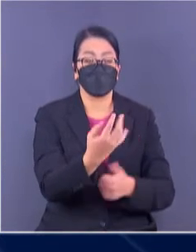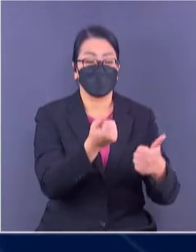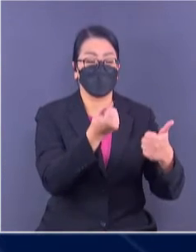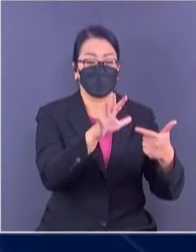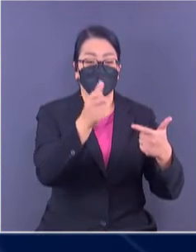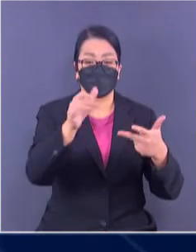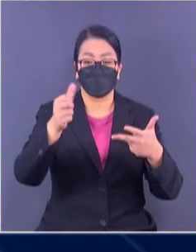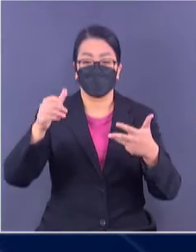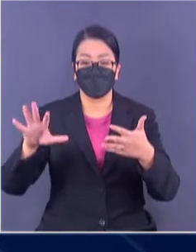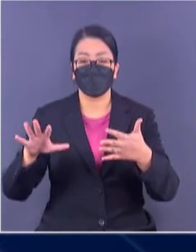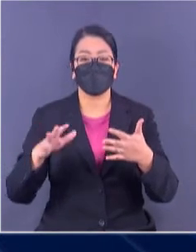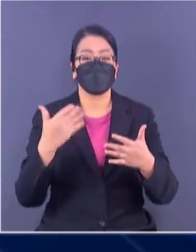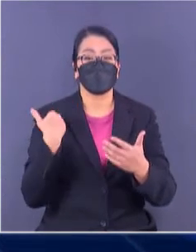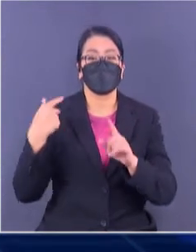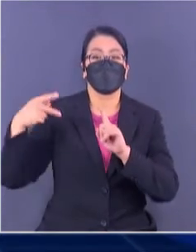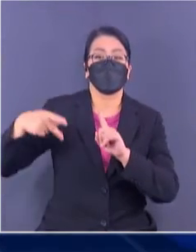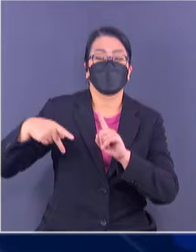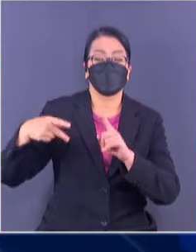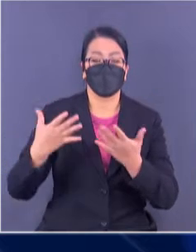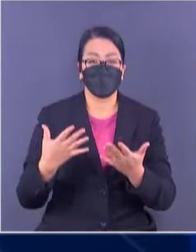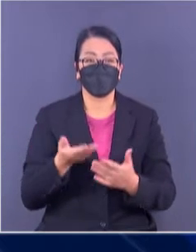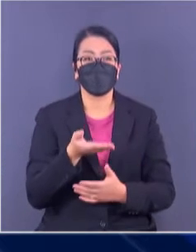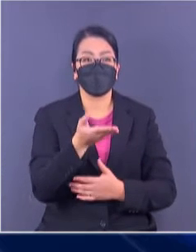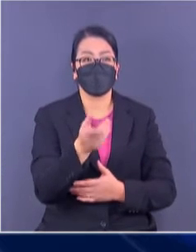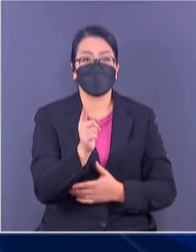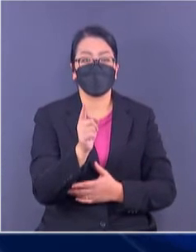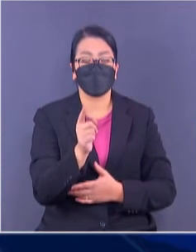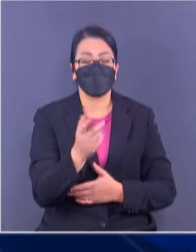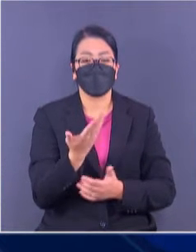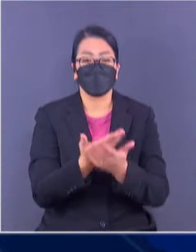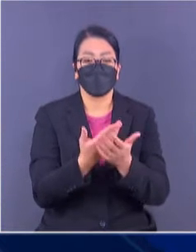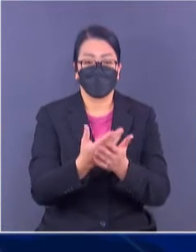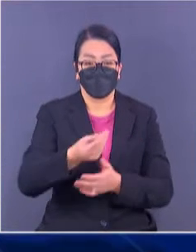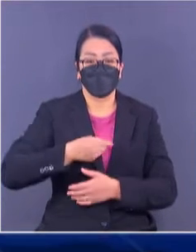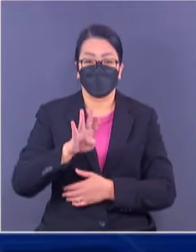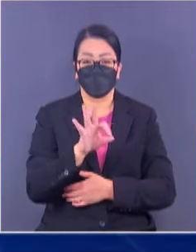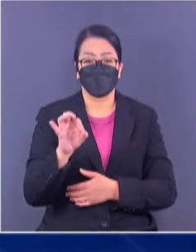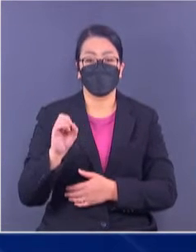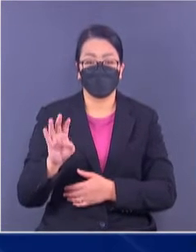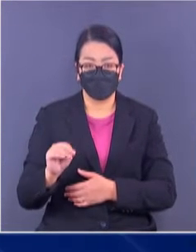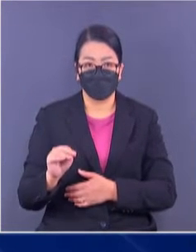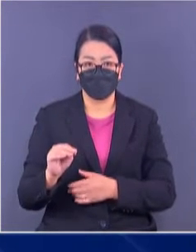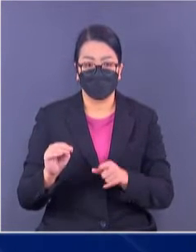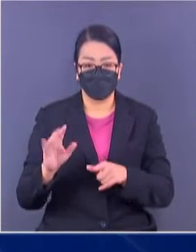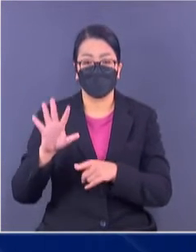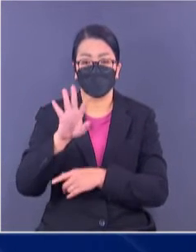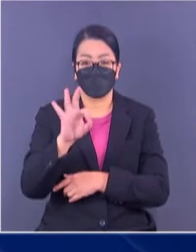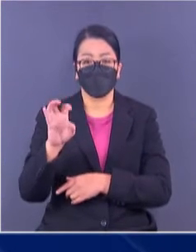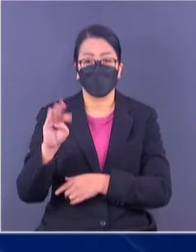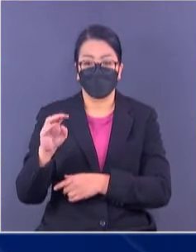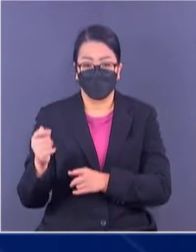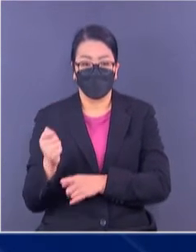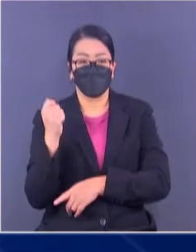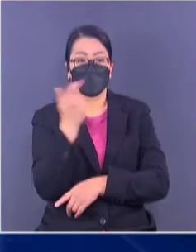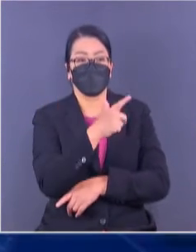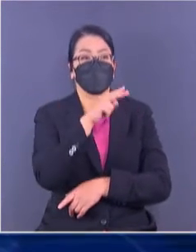ก60บาทบอกว่ามีแบงค์พันก็ขอให้เงินทอนก่อน940บาทเพื่อจะไปจ่ายที่ร้านน้